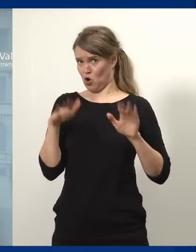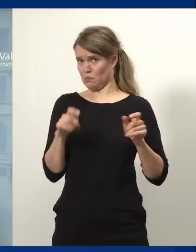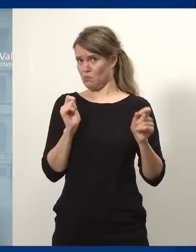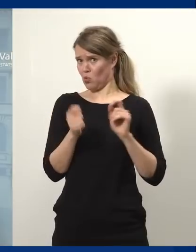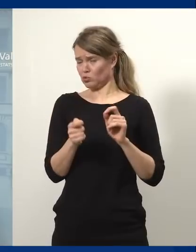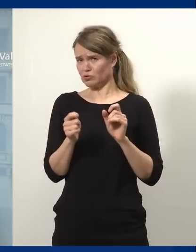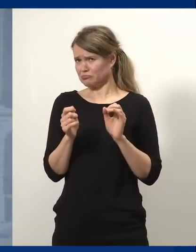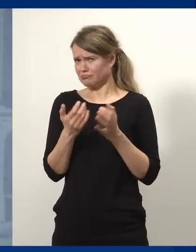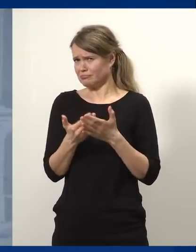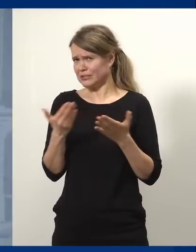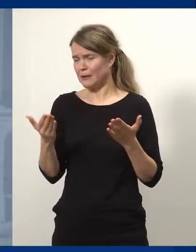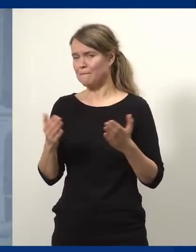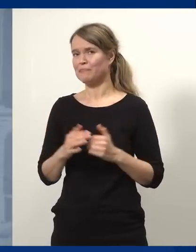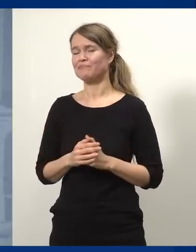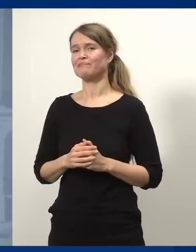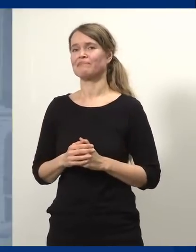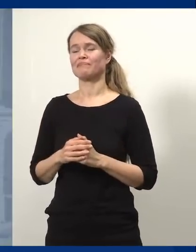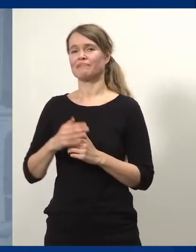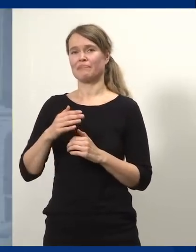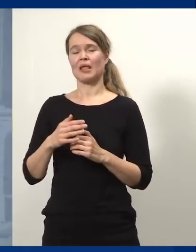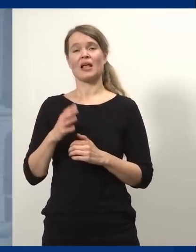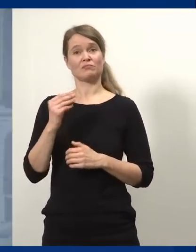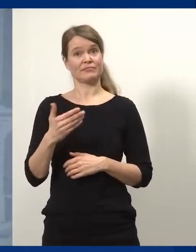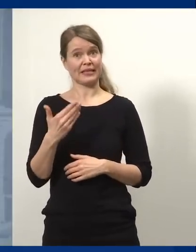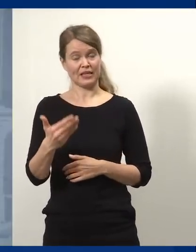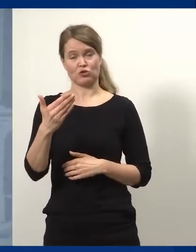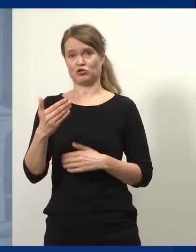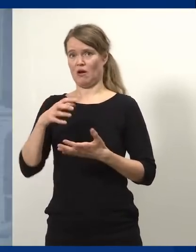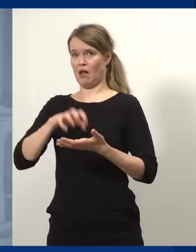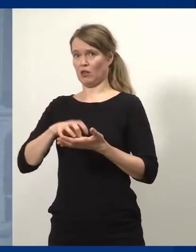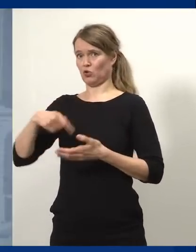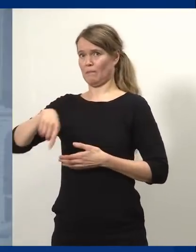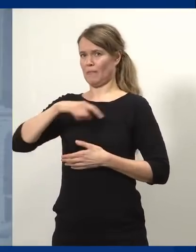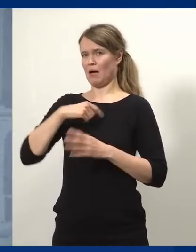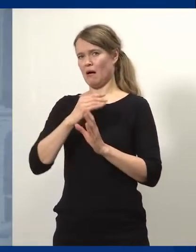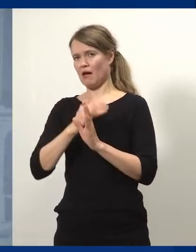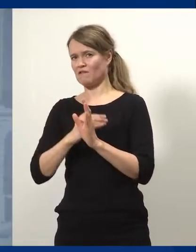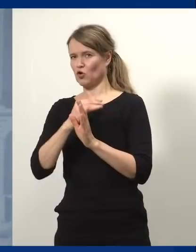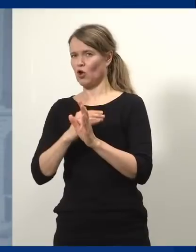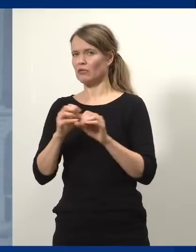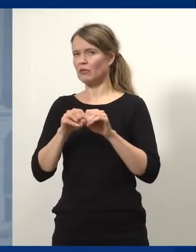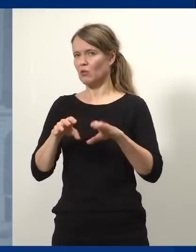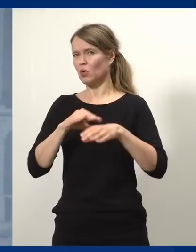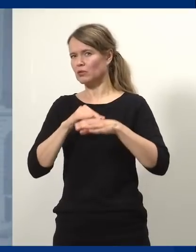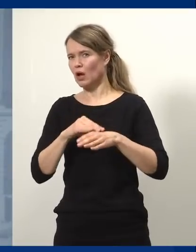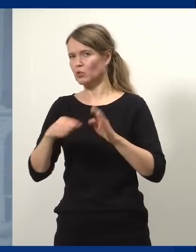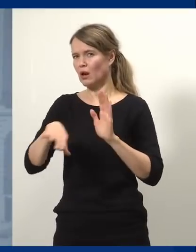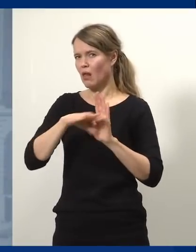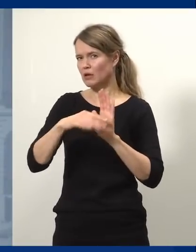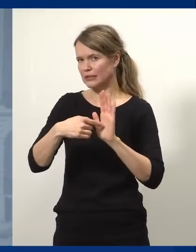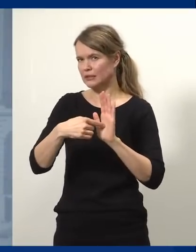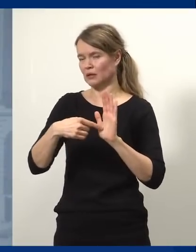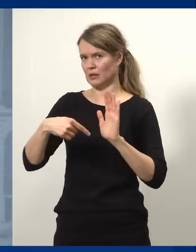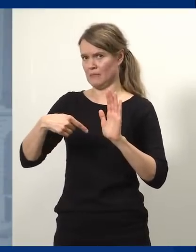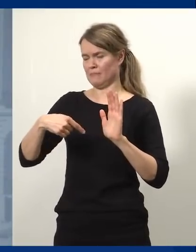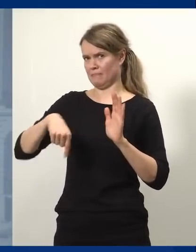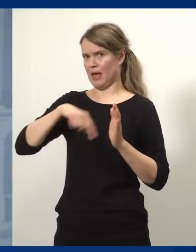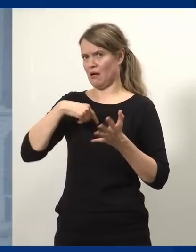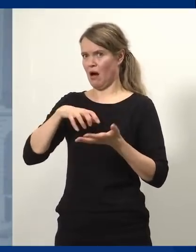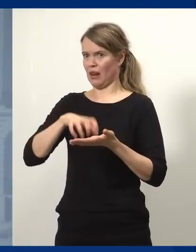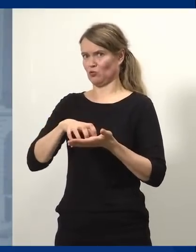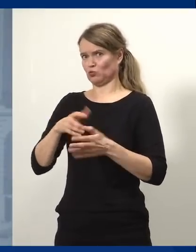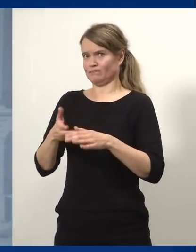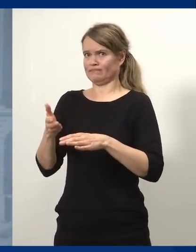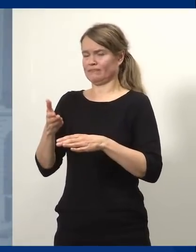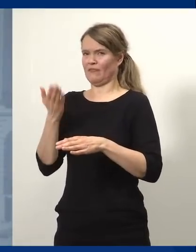Kiitoksia. Hallitus on arvioinut tartuntatautilakia, kun sitä on hallituksessa käsitelty useankin otteeseen viime